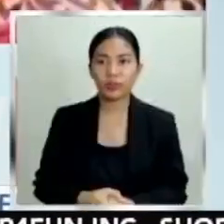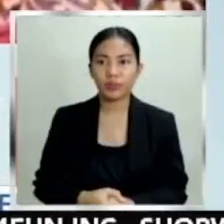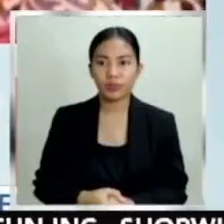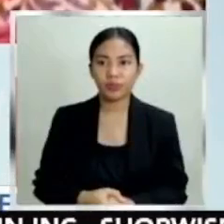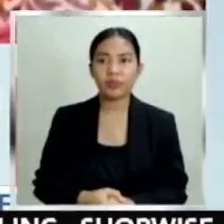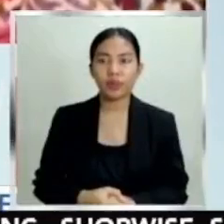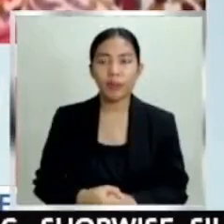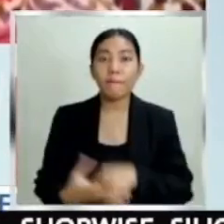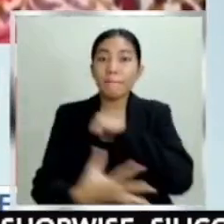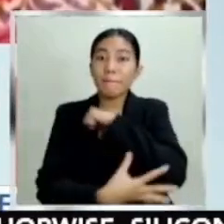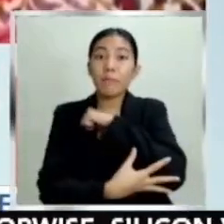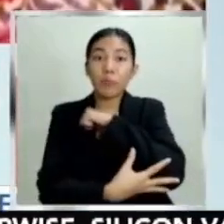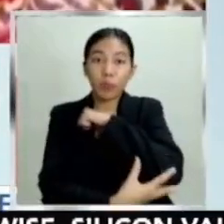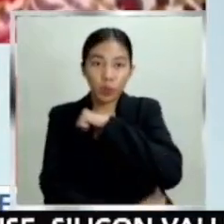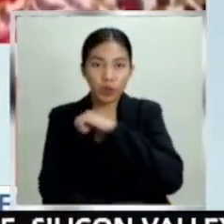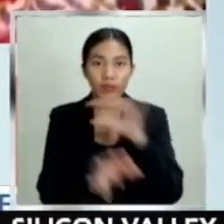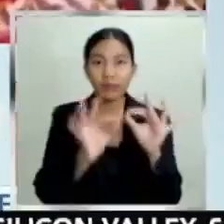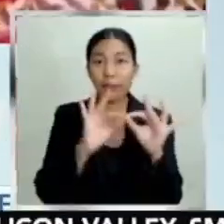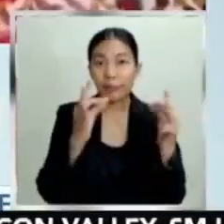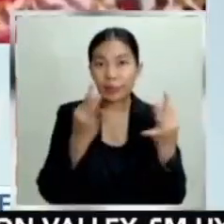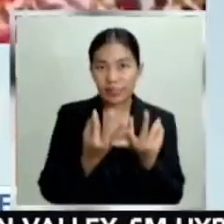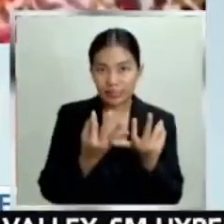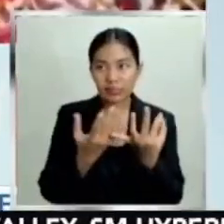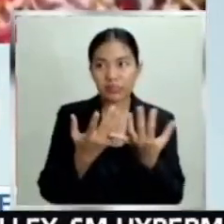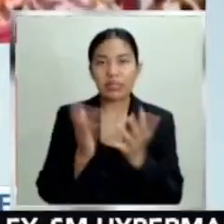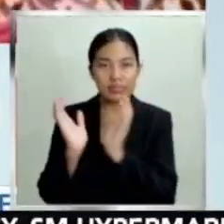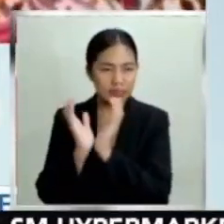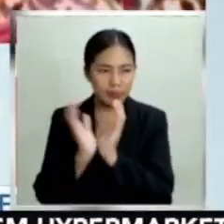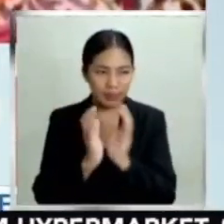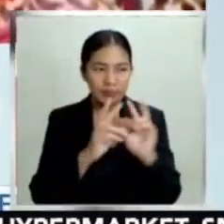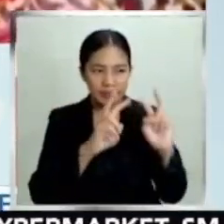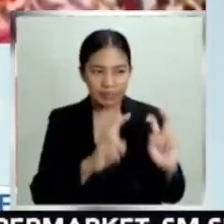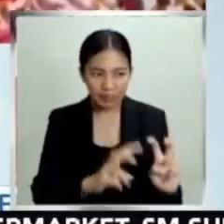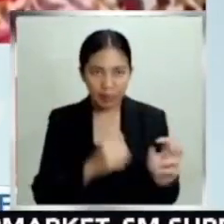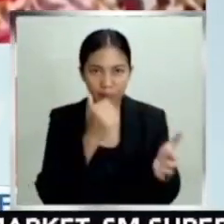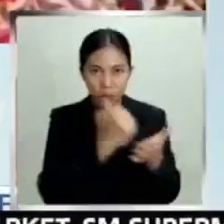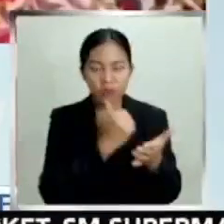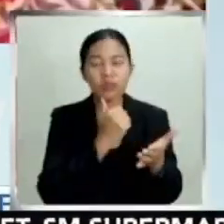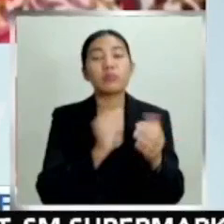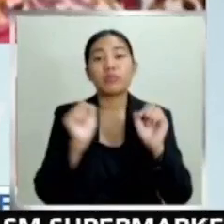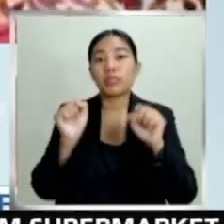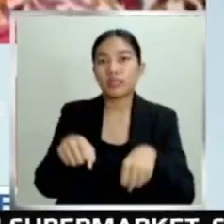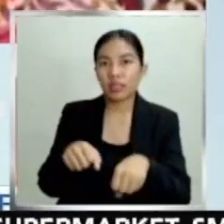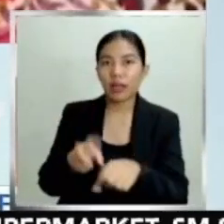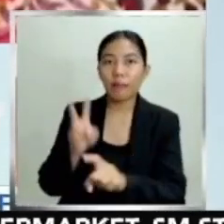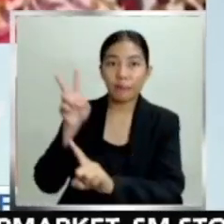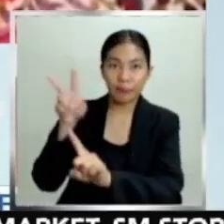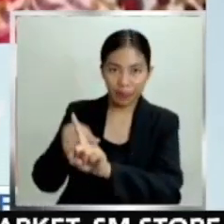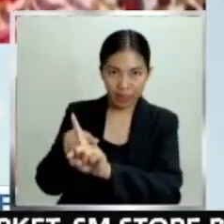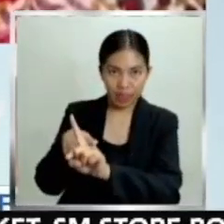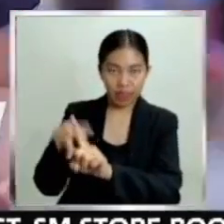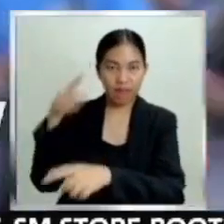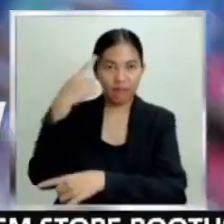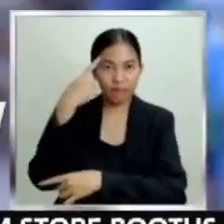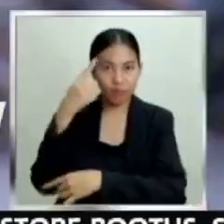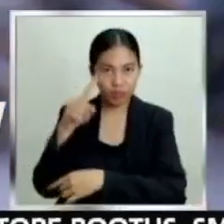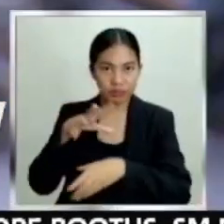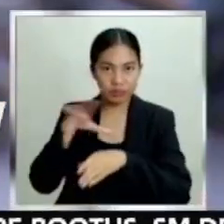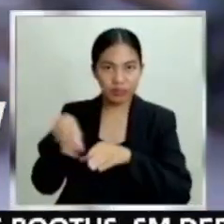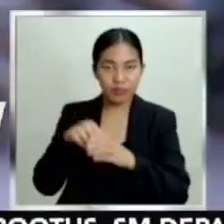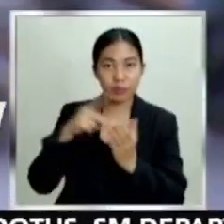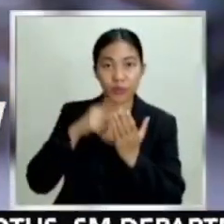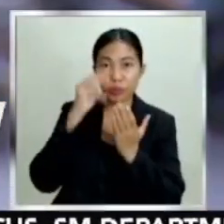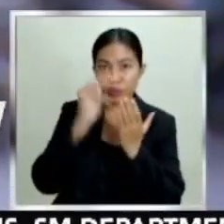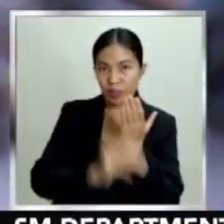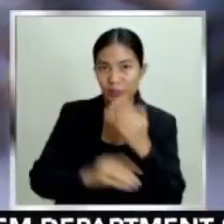ay pwede pong mag-apply sa kanilang distribution utility para maging beneficiary po ng ating lifeline rate. Sa tala